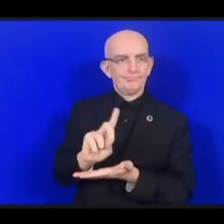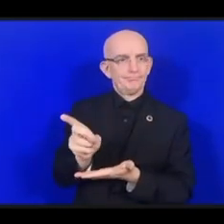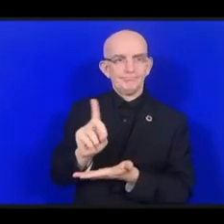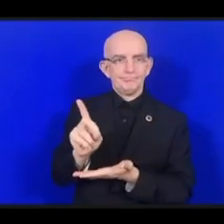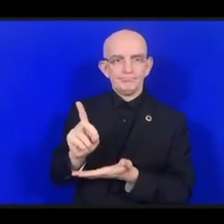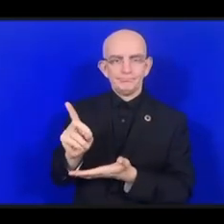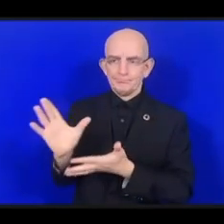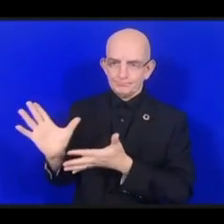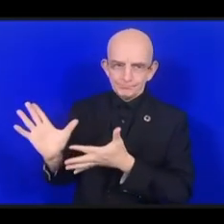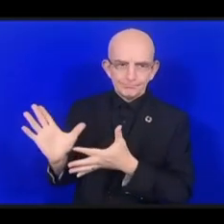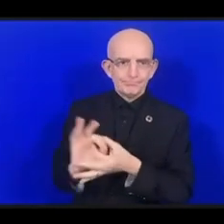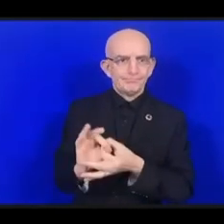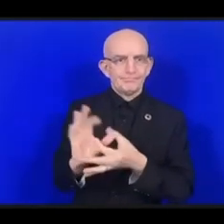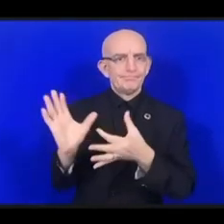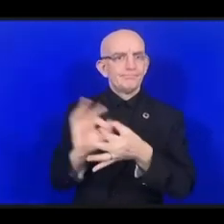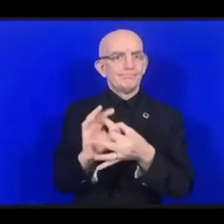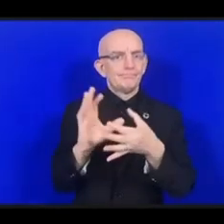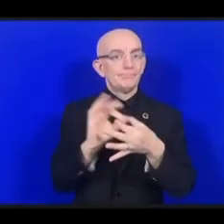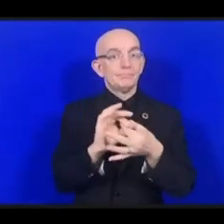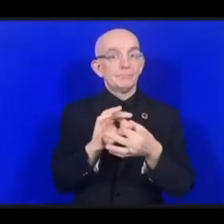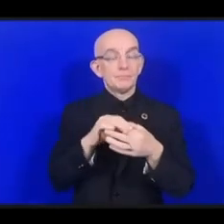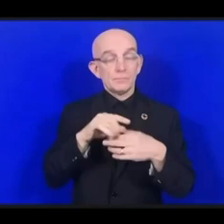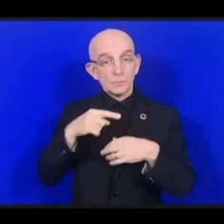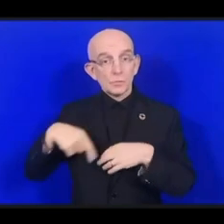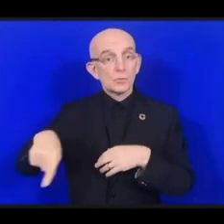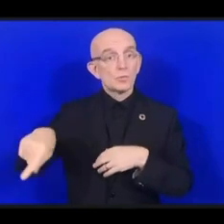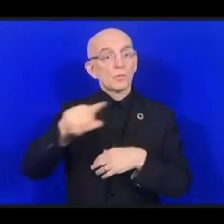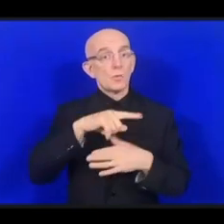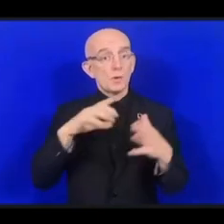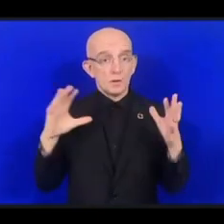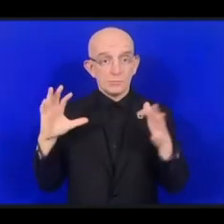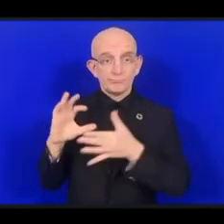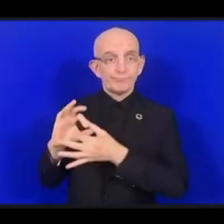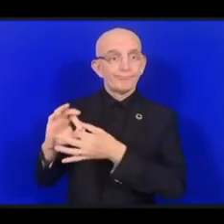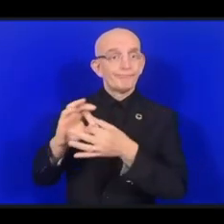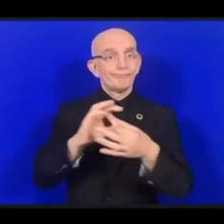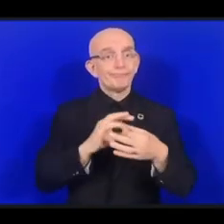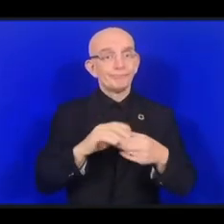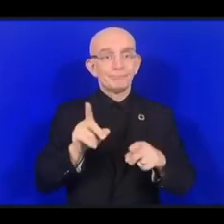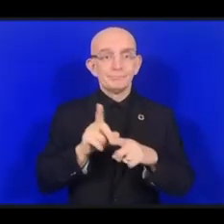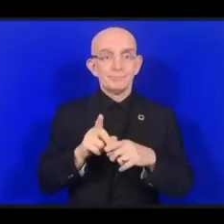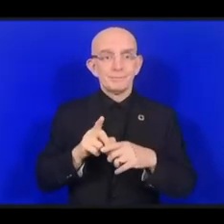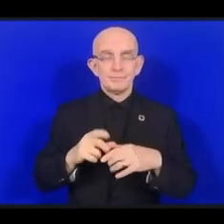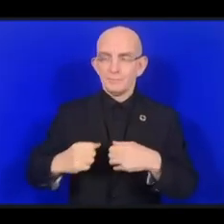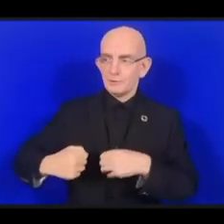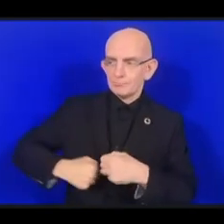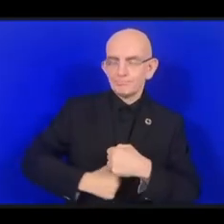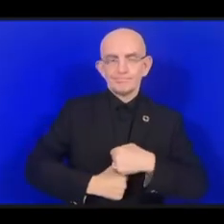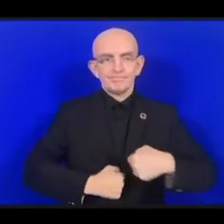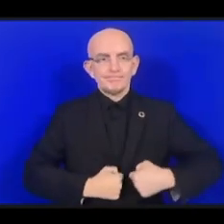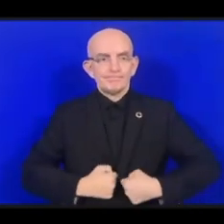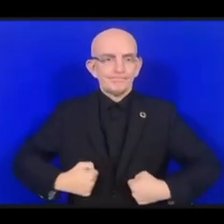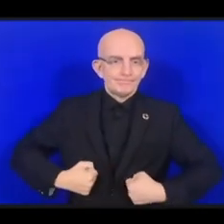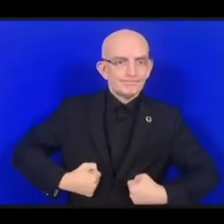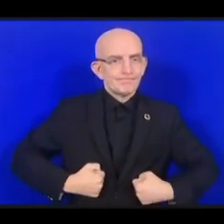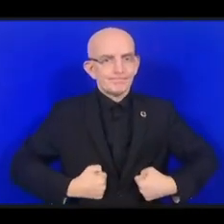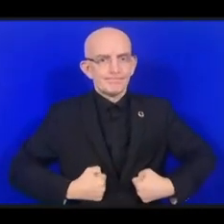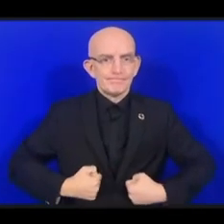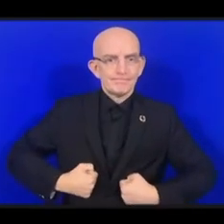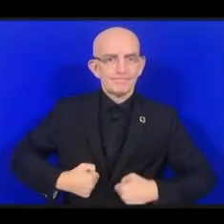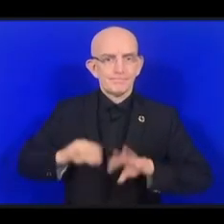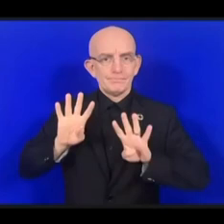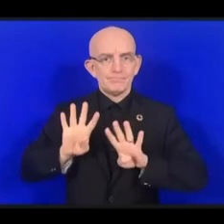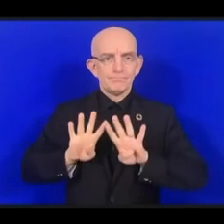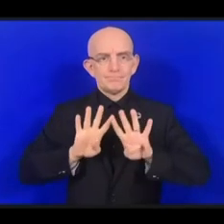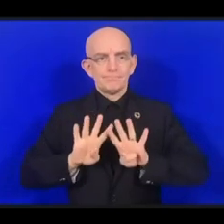够守望相助，共济互助。这也就是围绕着互联